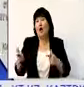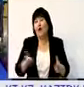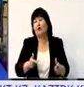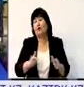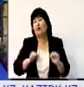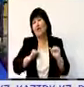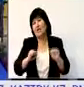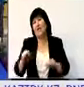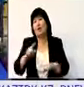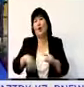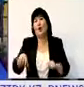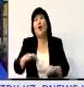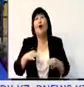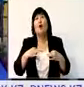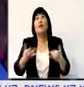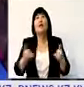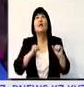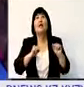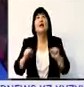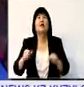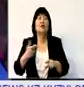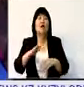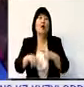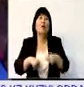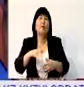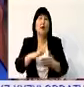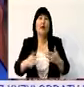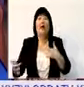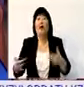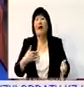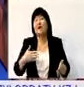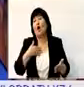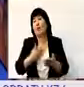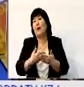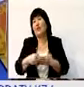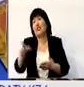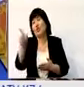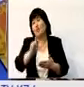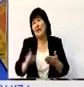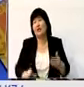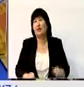Родины. Праздничный вечер в честь Дня защитников продолжился концертом патриотических песен.